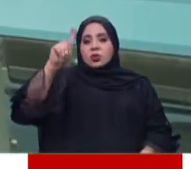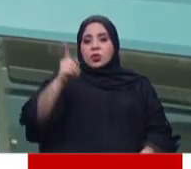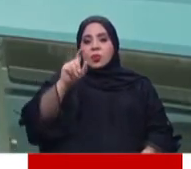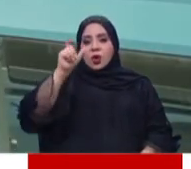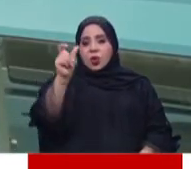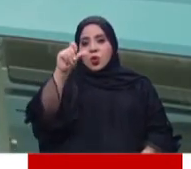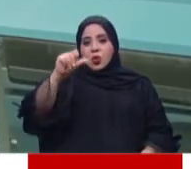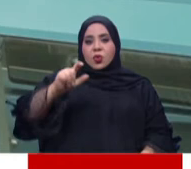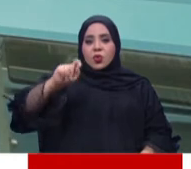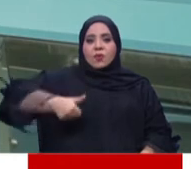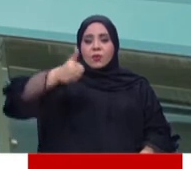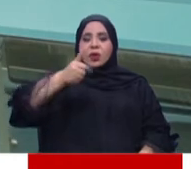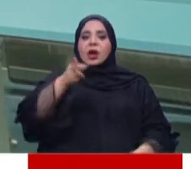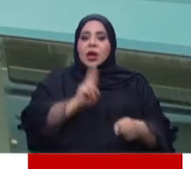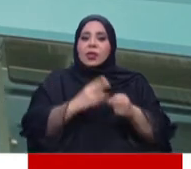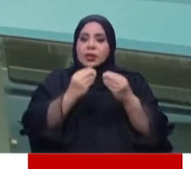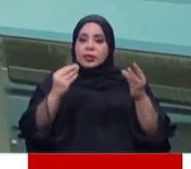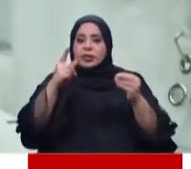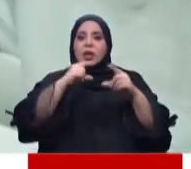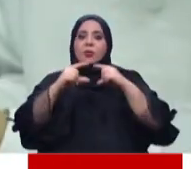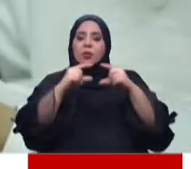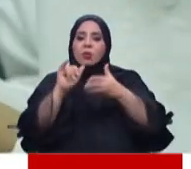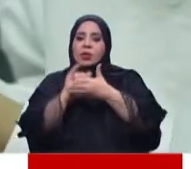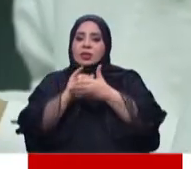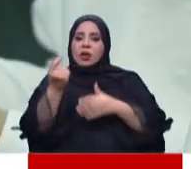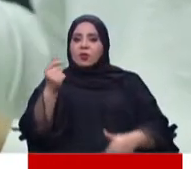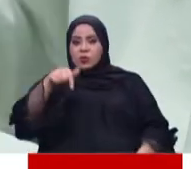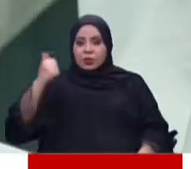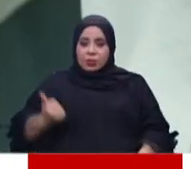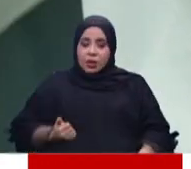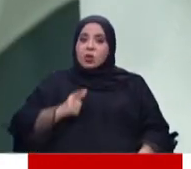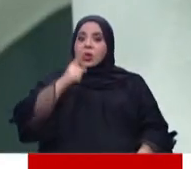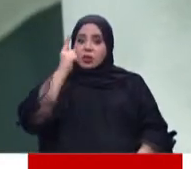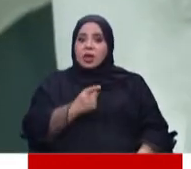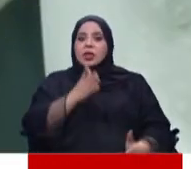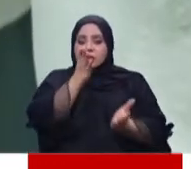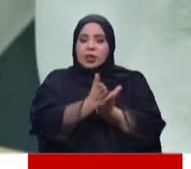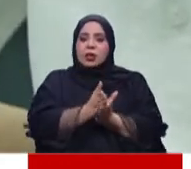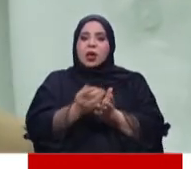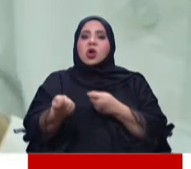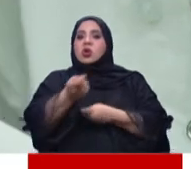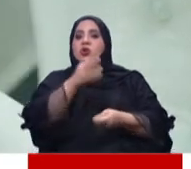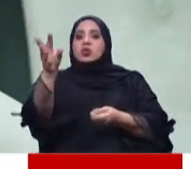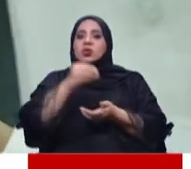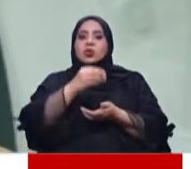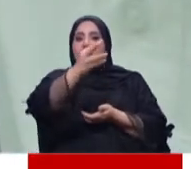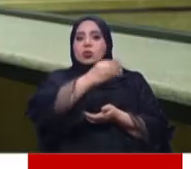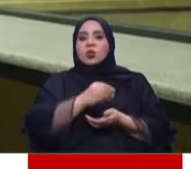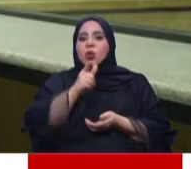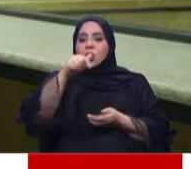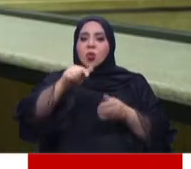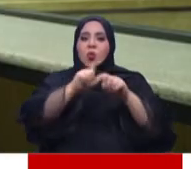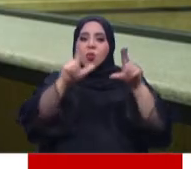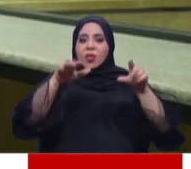عدد من البنوك والمؤسسات المالية في البحرين تحديات حقيقية في السوق تهدف إلى إيجاد حلول